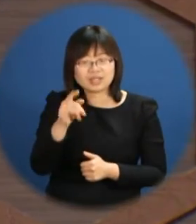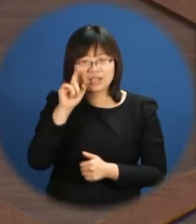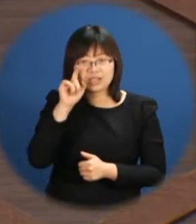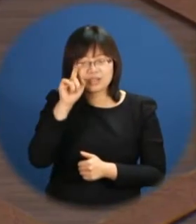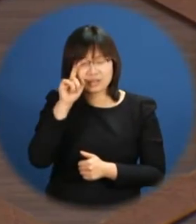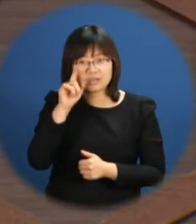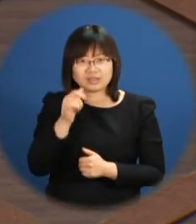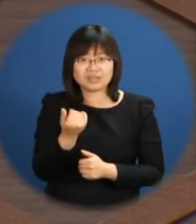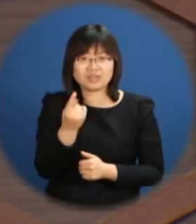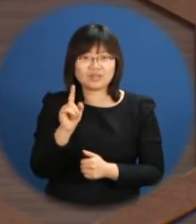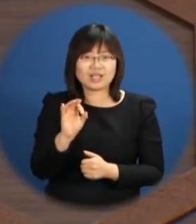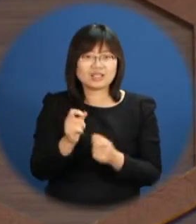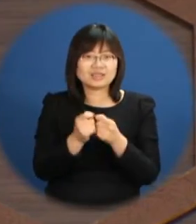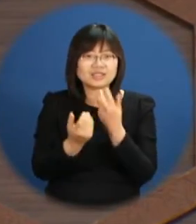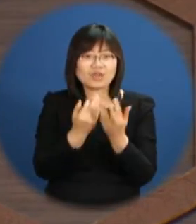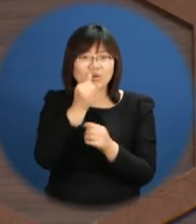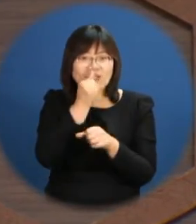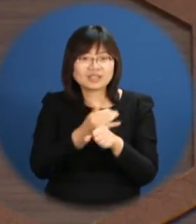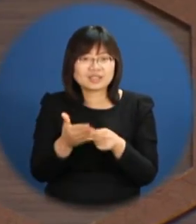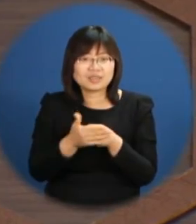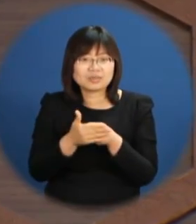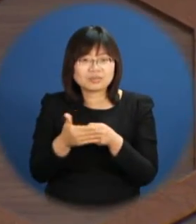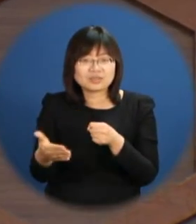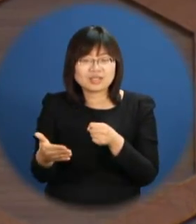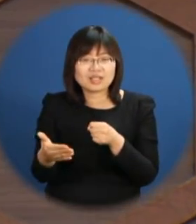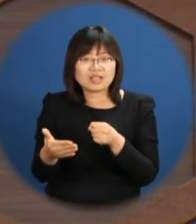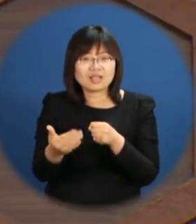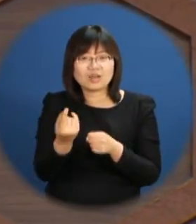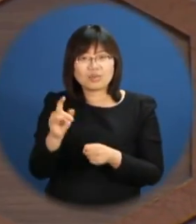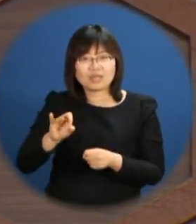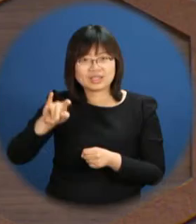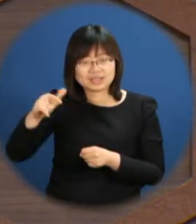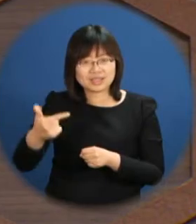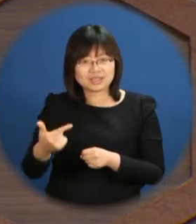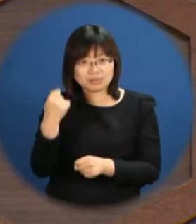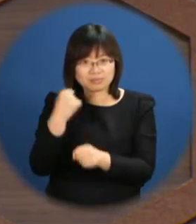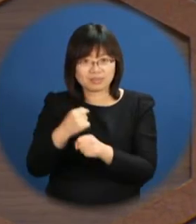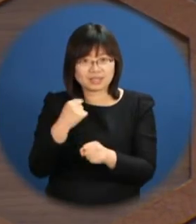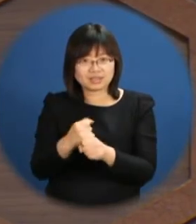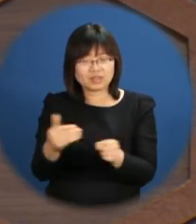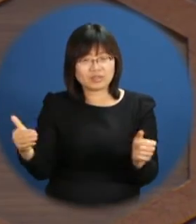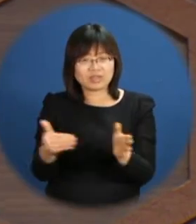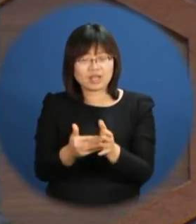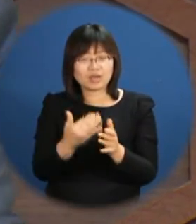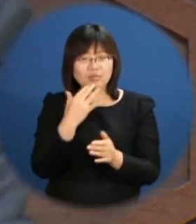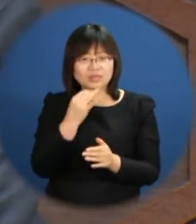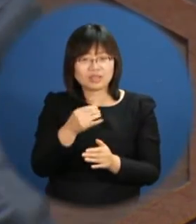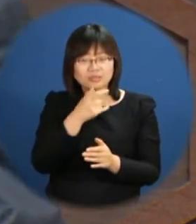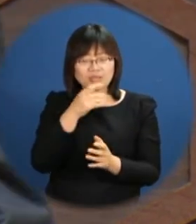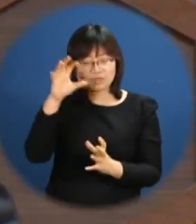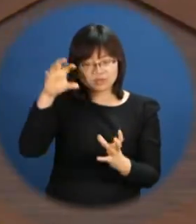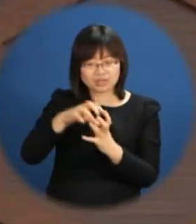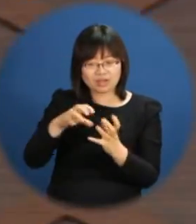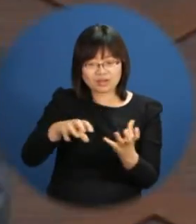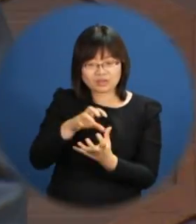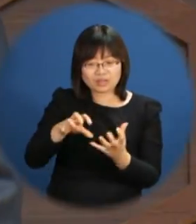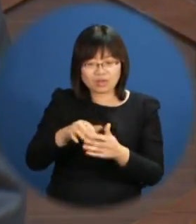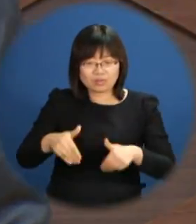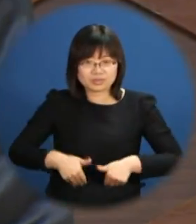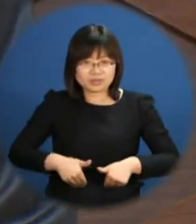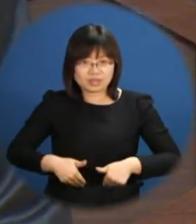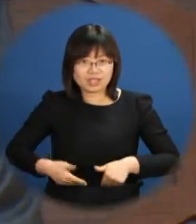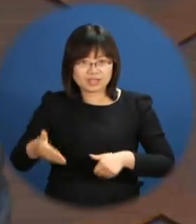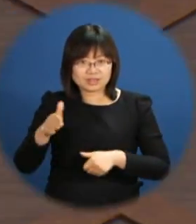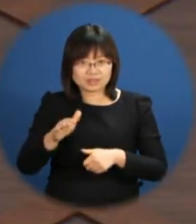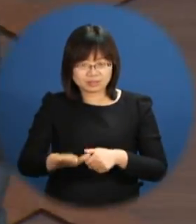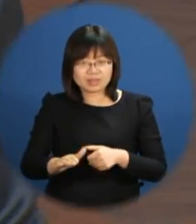유황을 태우 니까 황사는 만들더라 물론 무라고 섞여 야 되고 그러지만